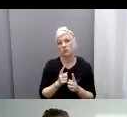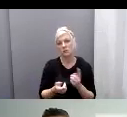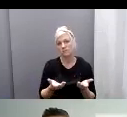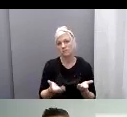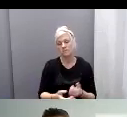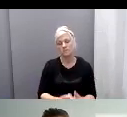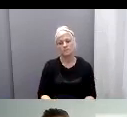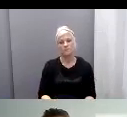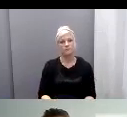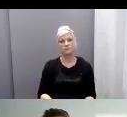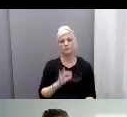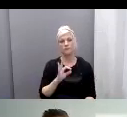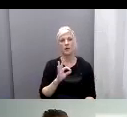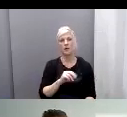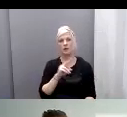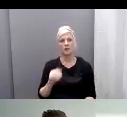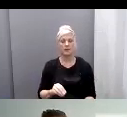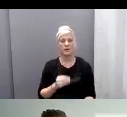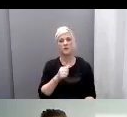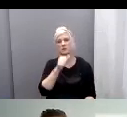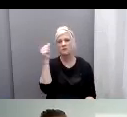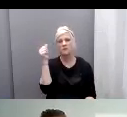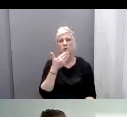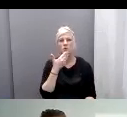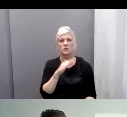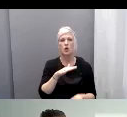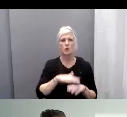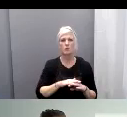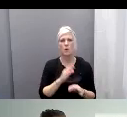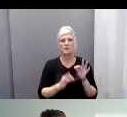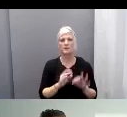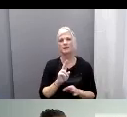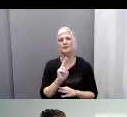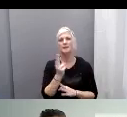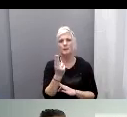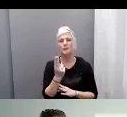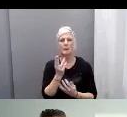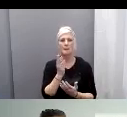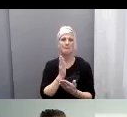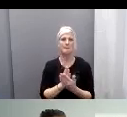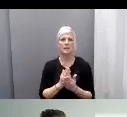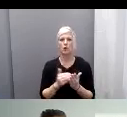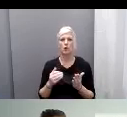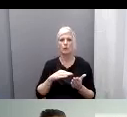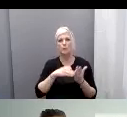Jag tänker att det är svårt att svara på i det här skedet av projektet,